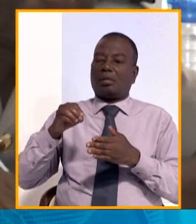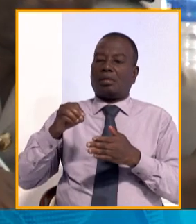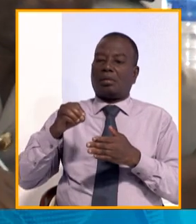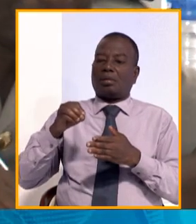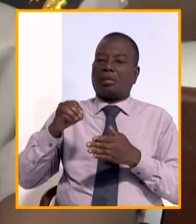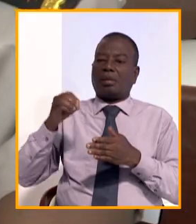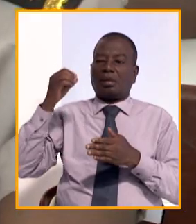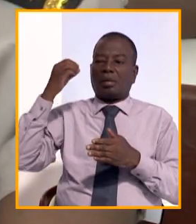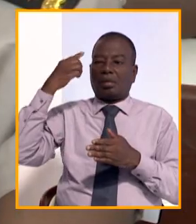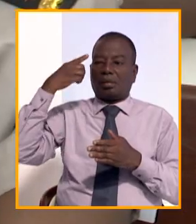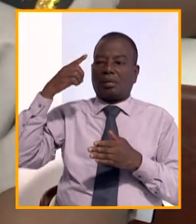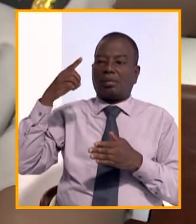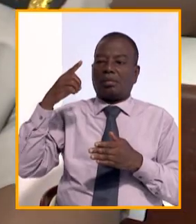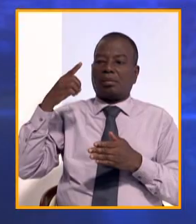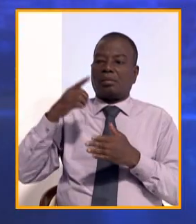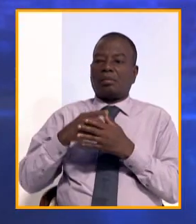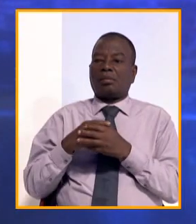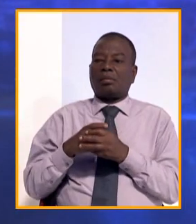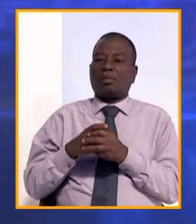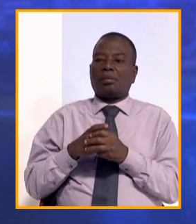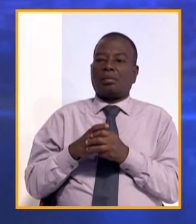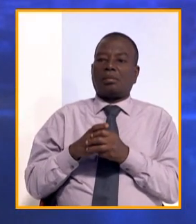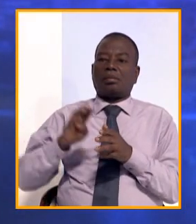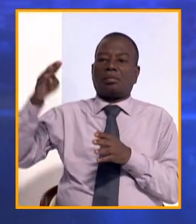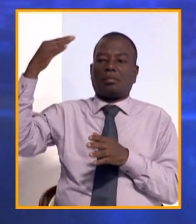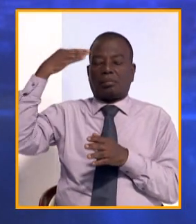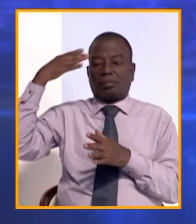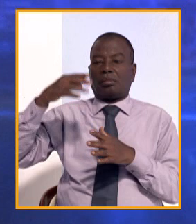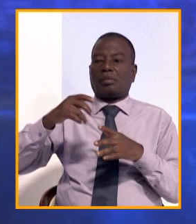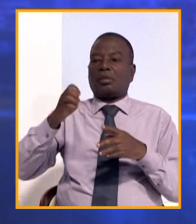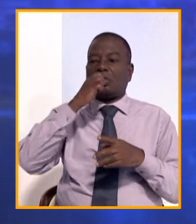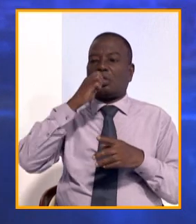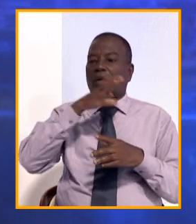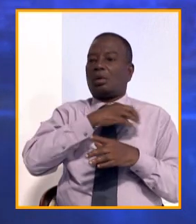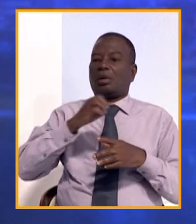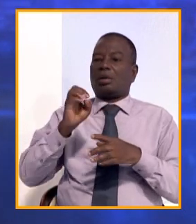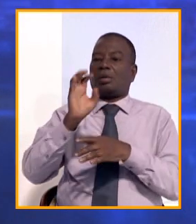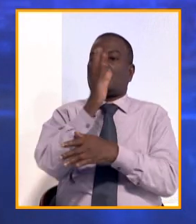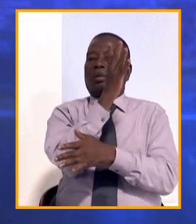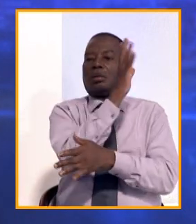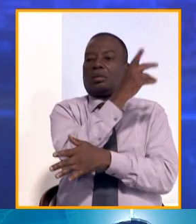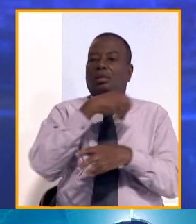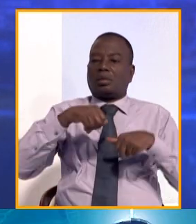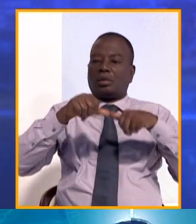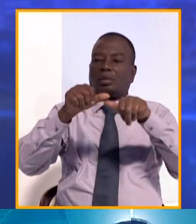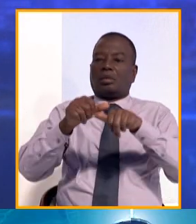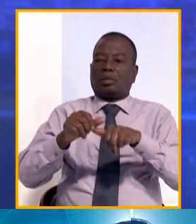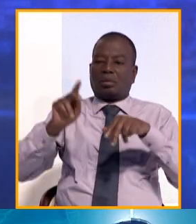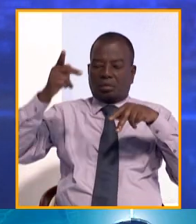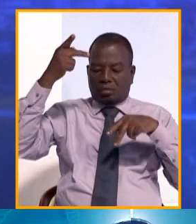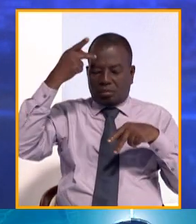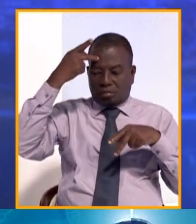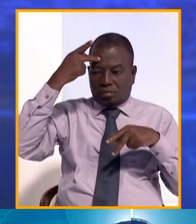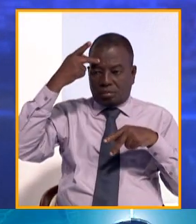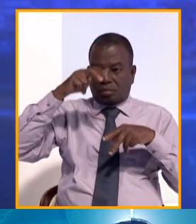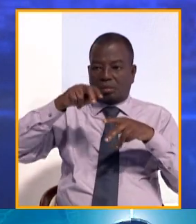d'Ivoire, AMCP-SI. Le ministère des Eaux et Forêts poursuit sa politique de